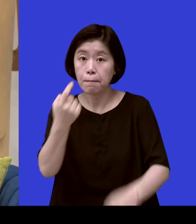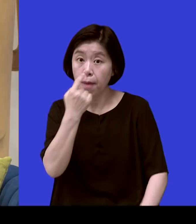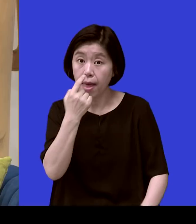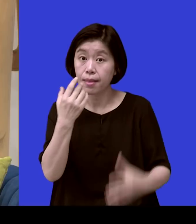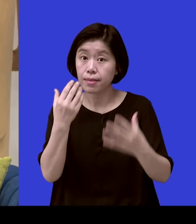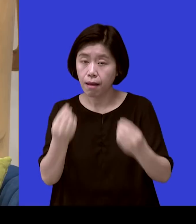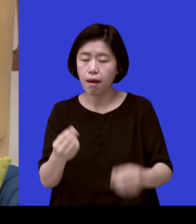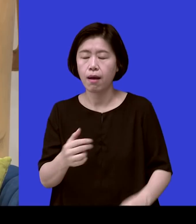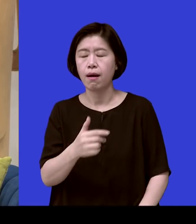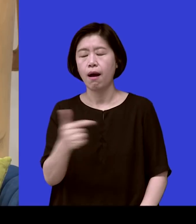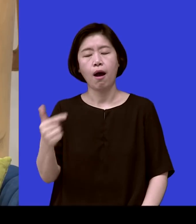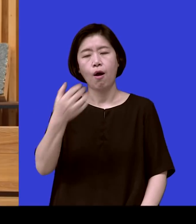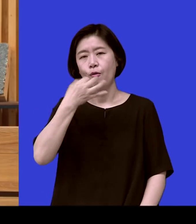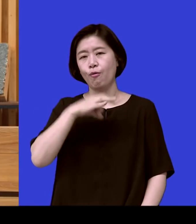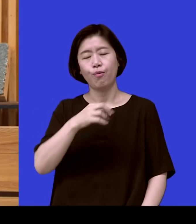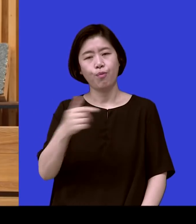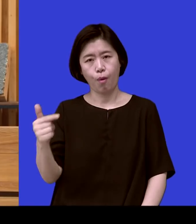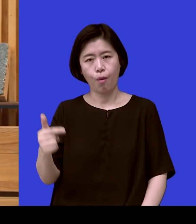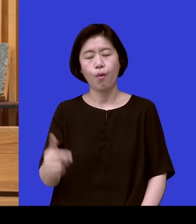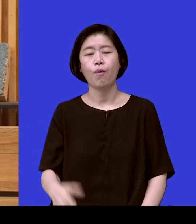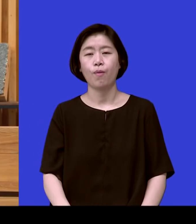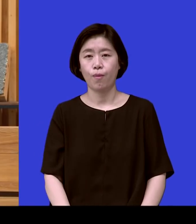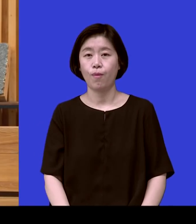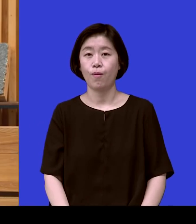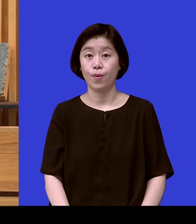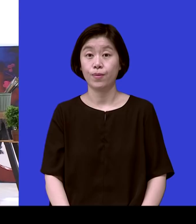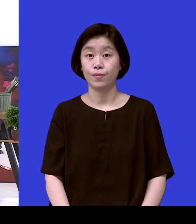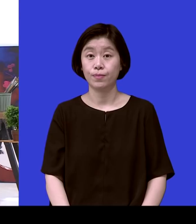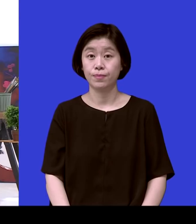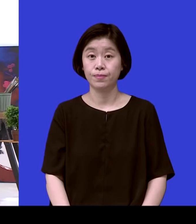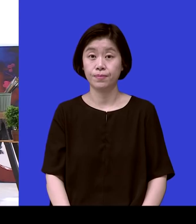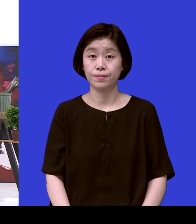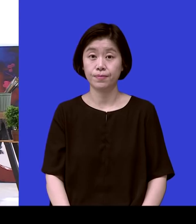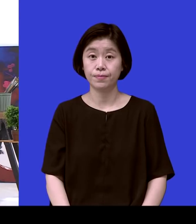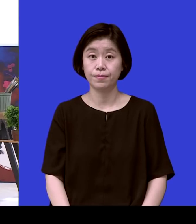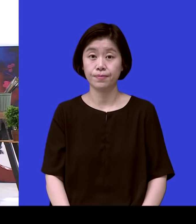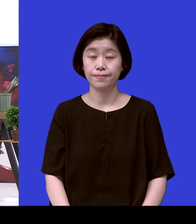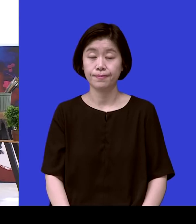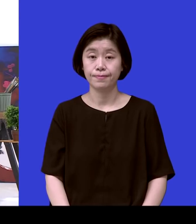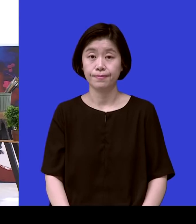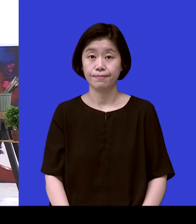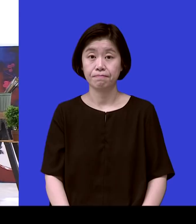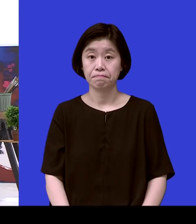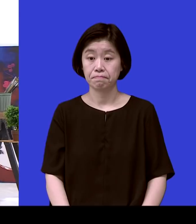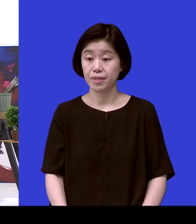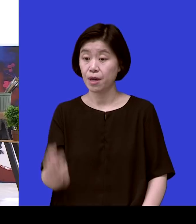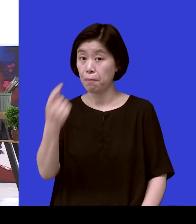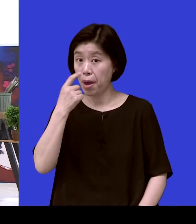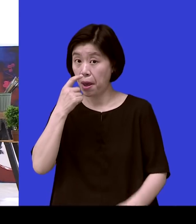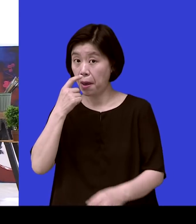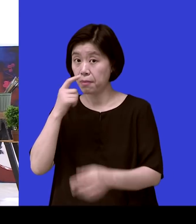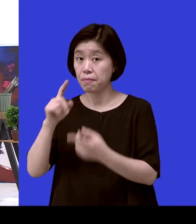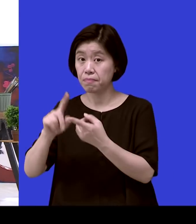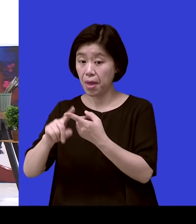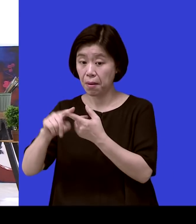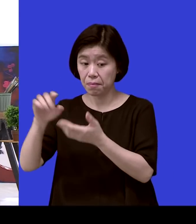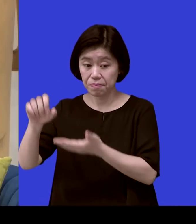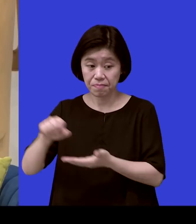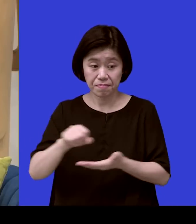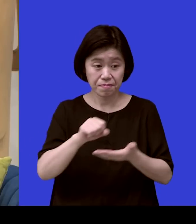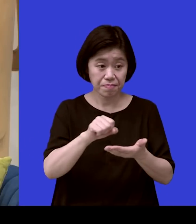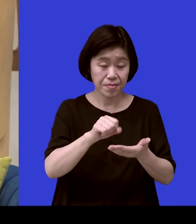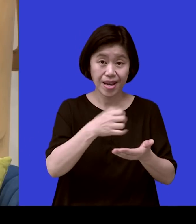너무 좋았던 거죠. 아, 그랬을까? 어떻게 따님한테 적용했더니